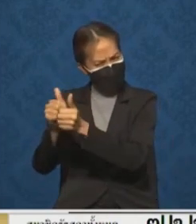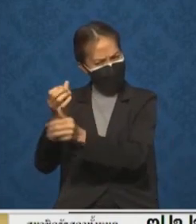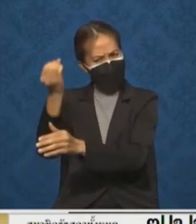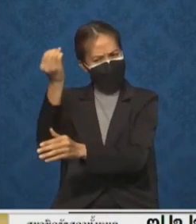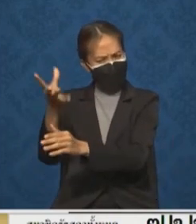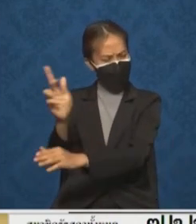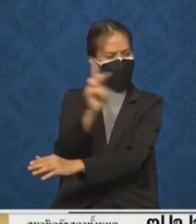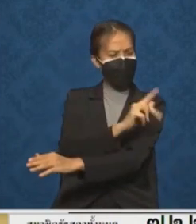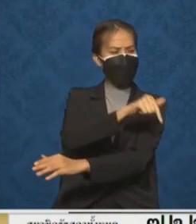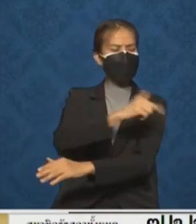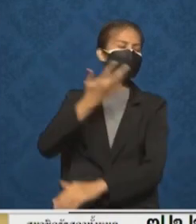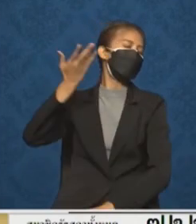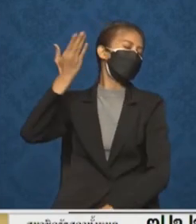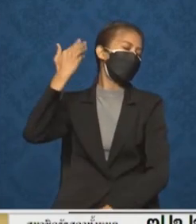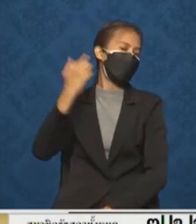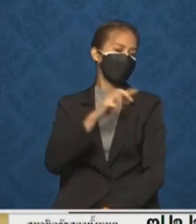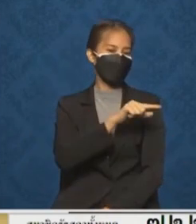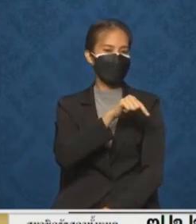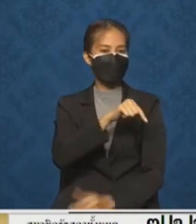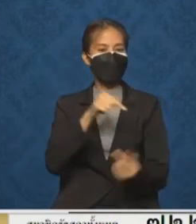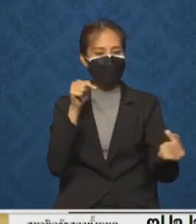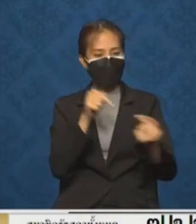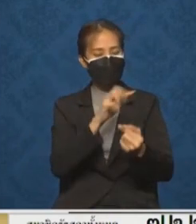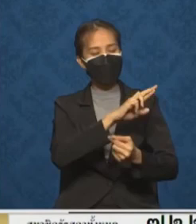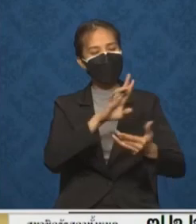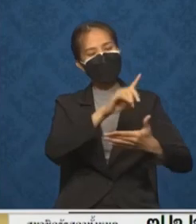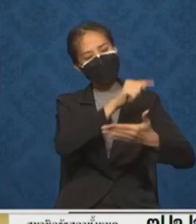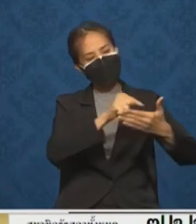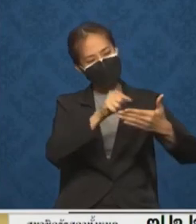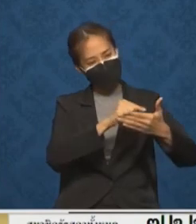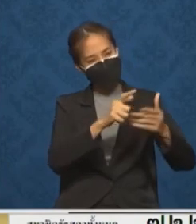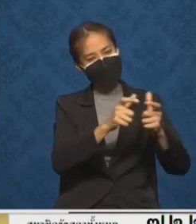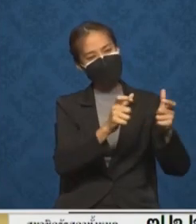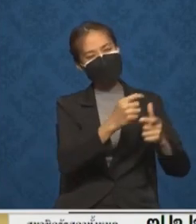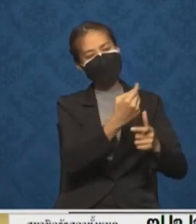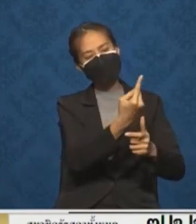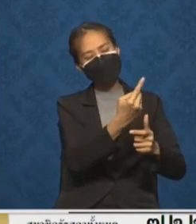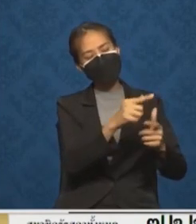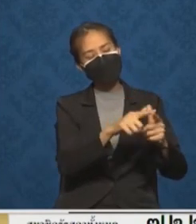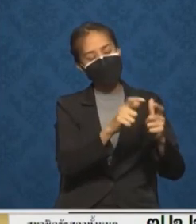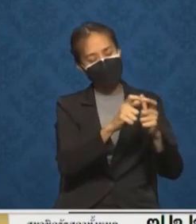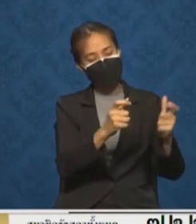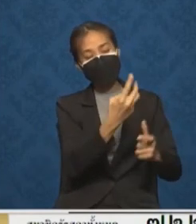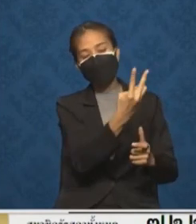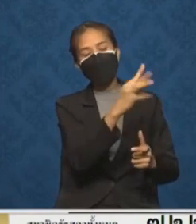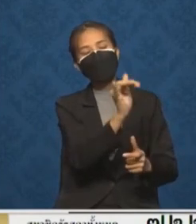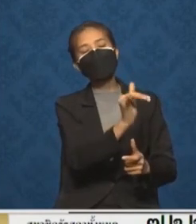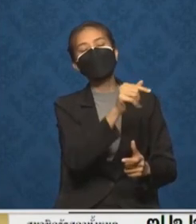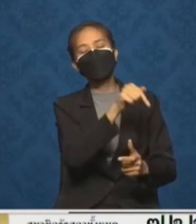ไม่ได้มีการนำเอาระบบเลือกตั้งในระบบบัตรสองใบที่ว่านี้มาใช้กันครับ